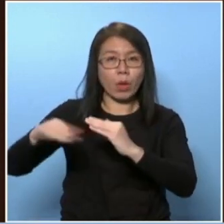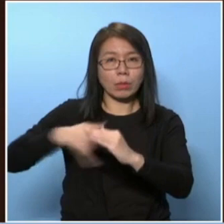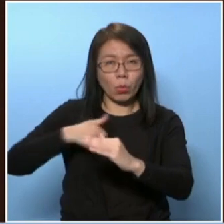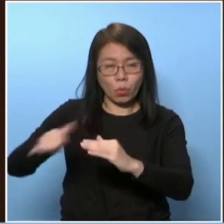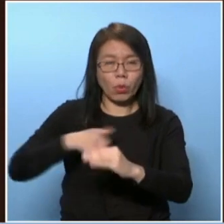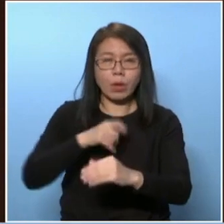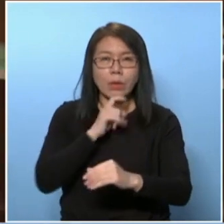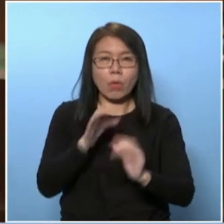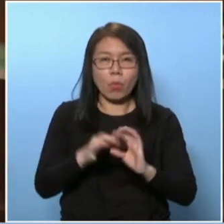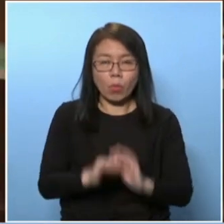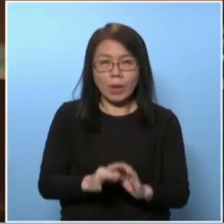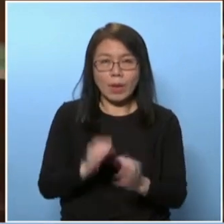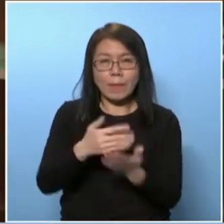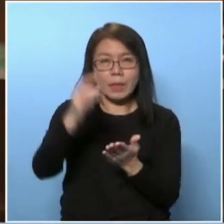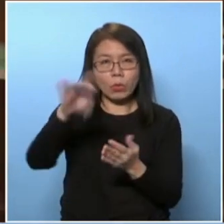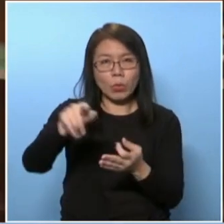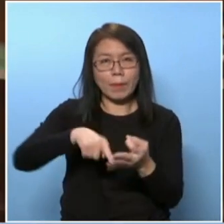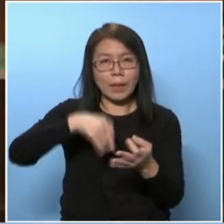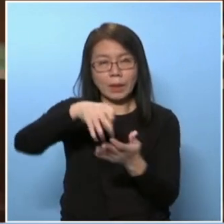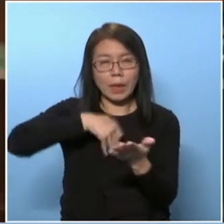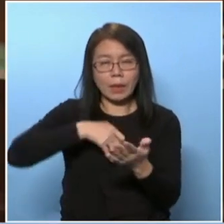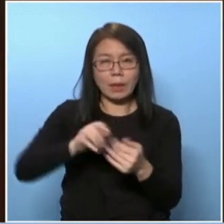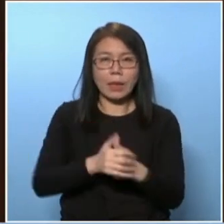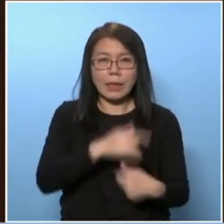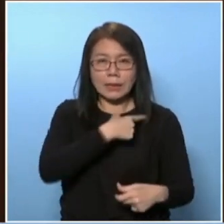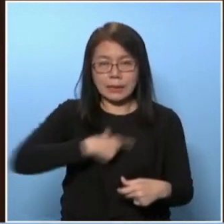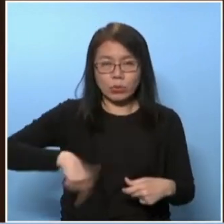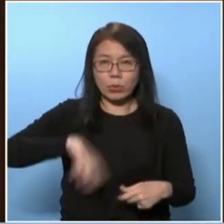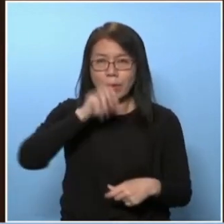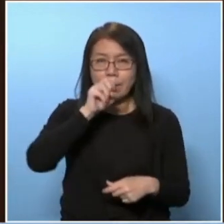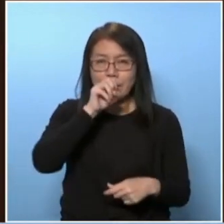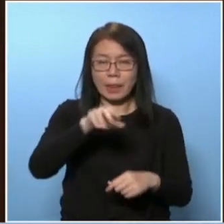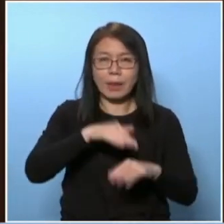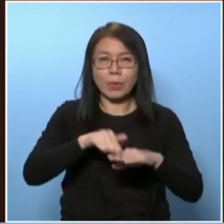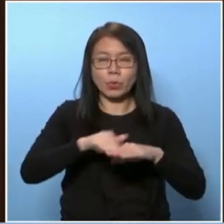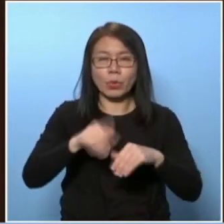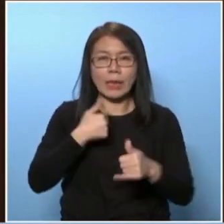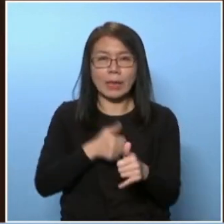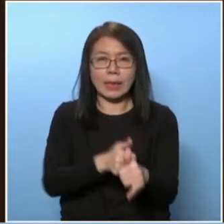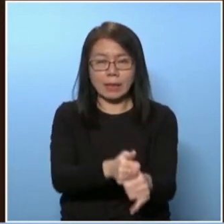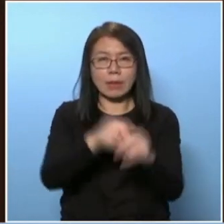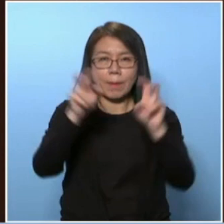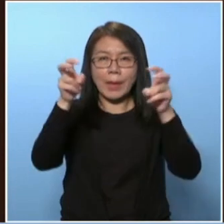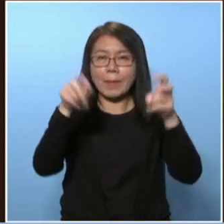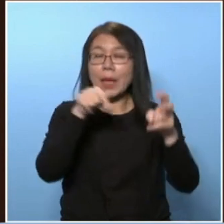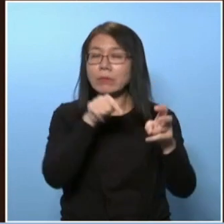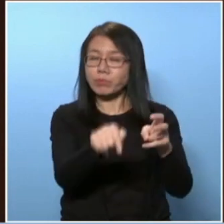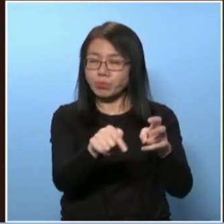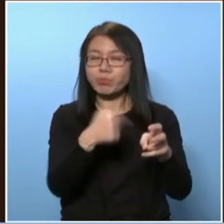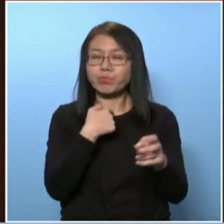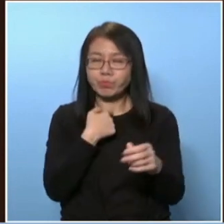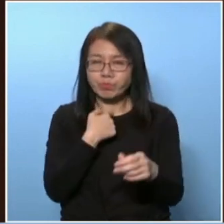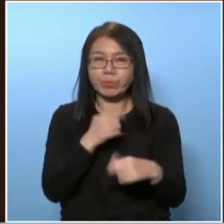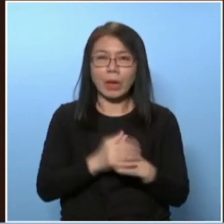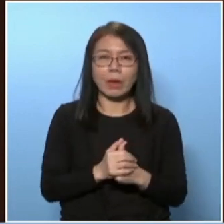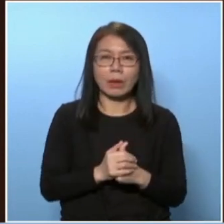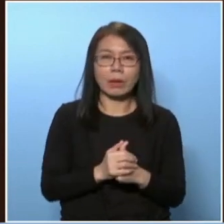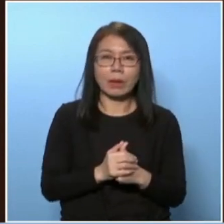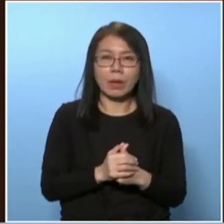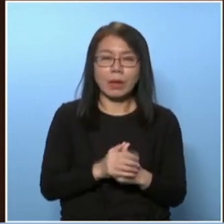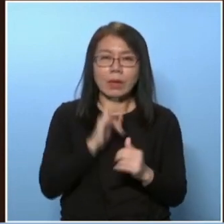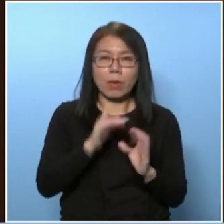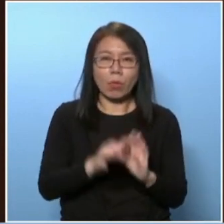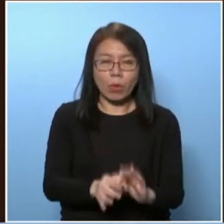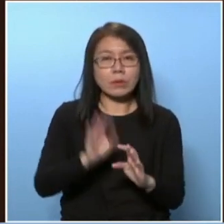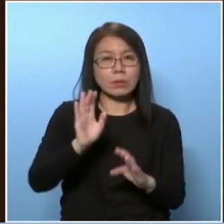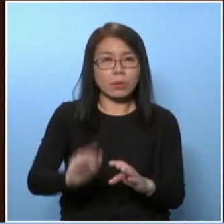係同我哋個豁免名單有關。 議員問嘅普通質詢咧，一定要跟個主體嗰個問題咧係相